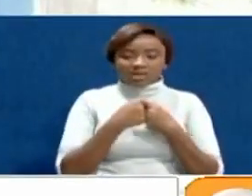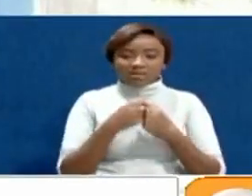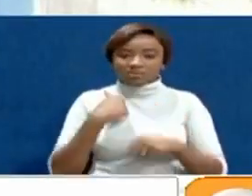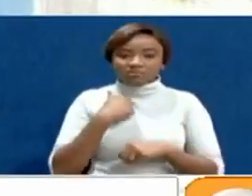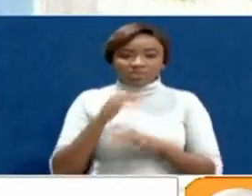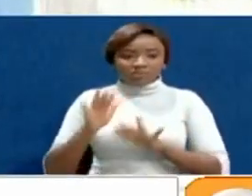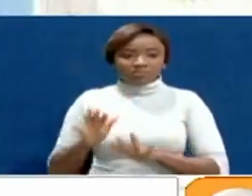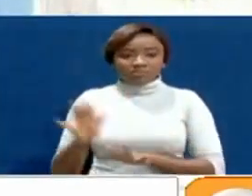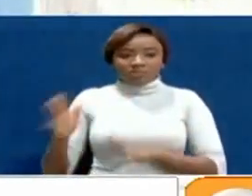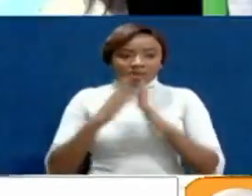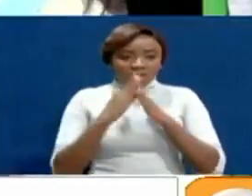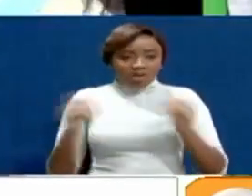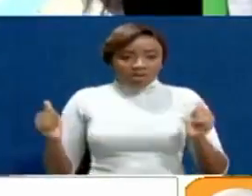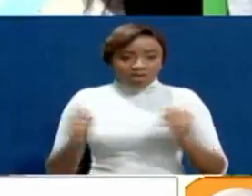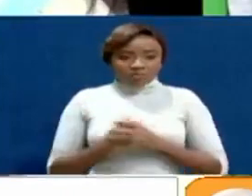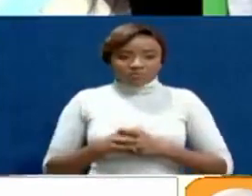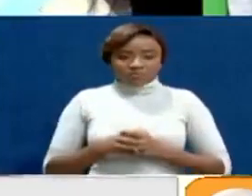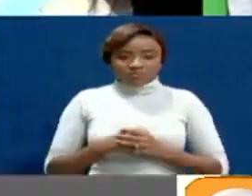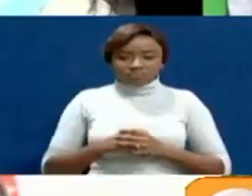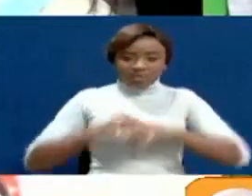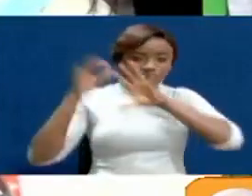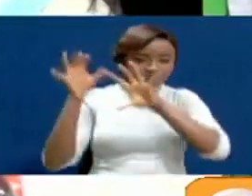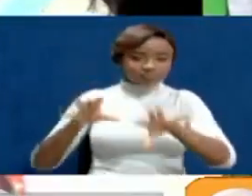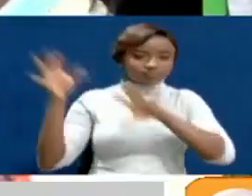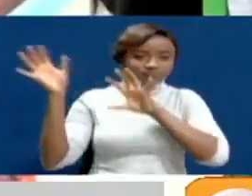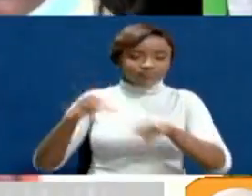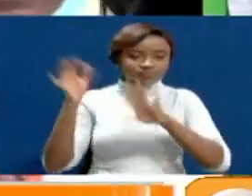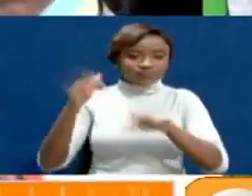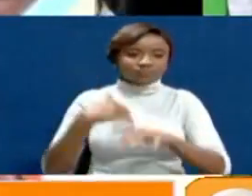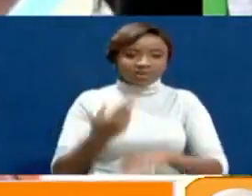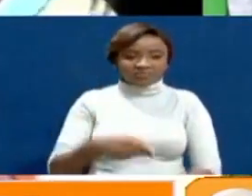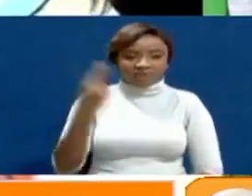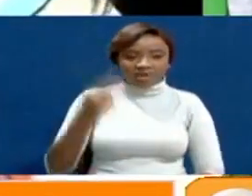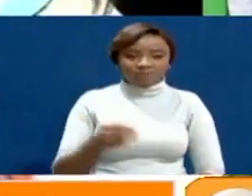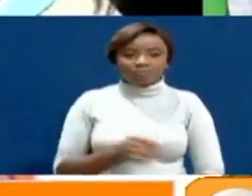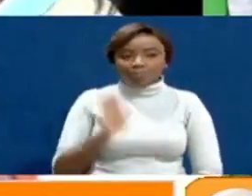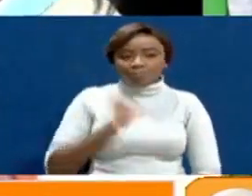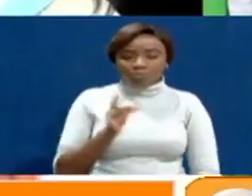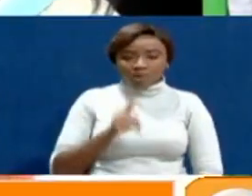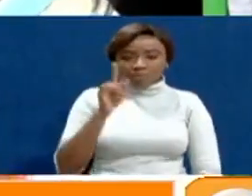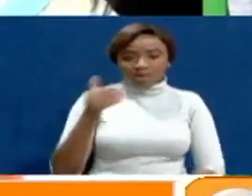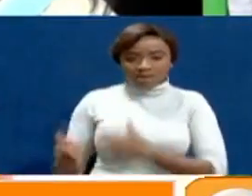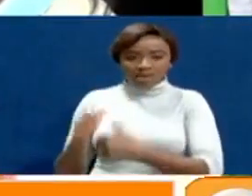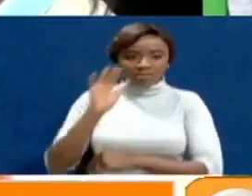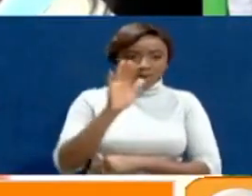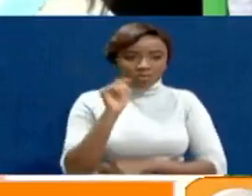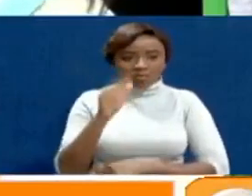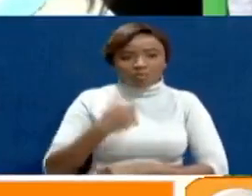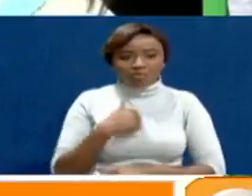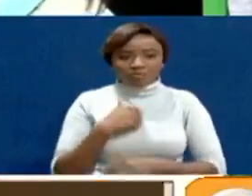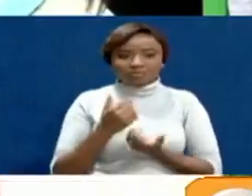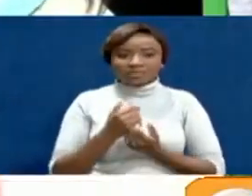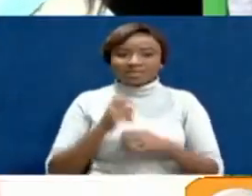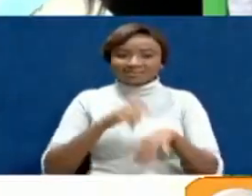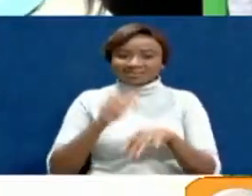nyumba na kulikuwa kunanyesha. Mama moja jirani akakuja akaniita akilia.